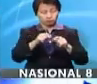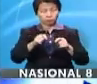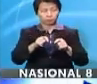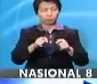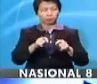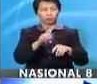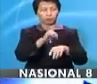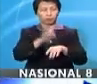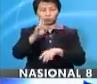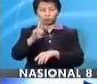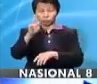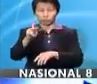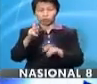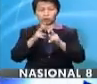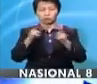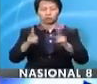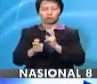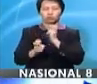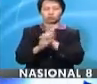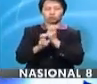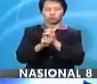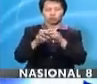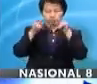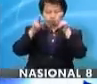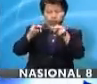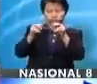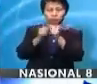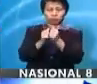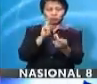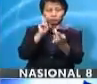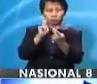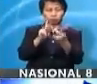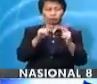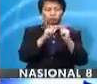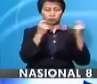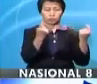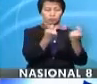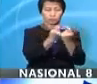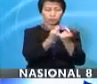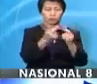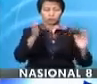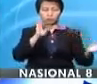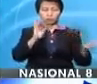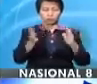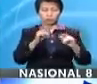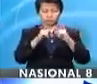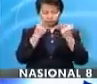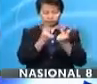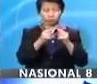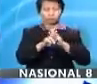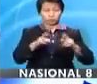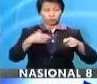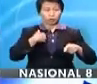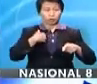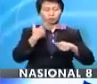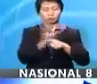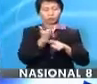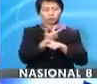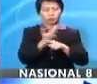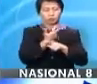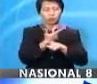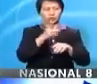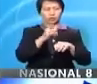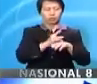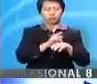Lavinia di United Kingdom agak menyukarkan pemantauan dan penyesuaian pasukan berbanding pasukan yang sedia ada yang berlatih